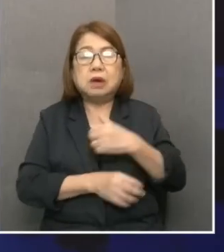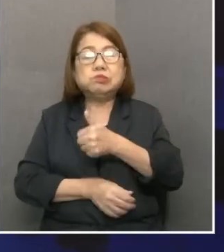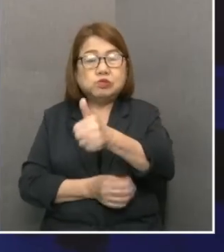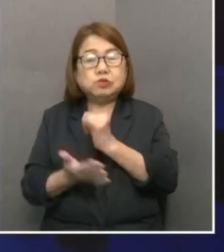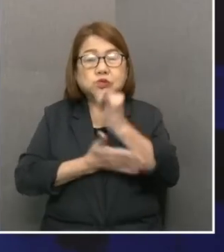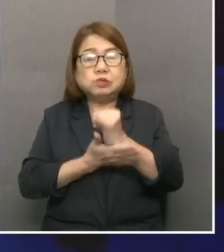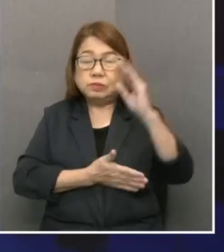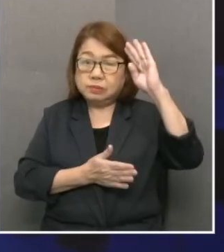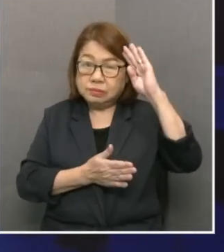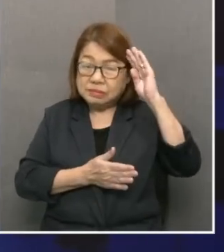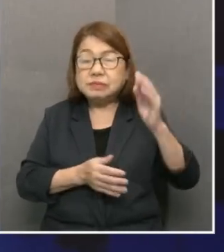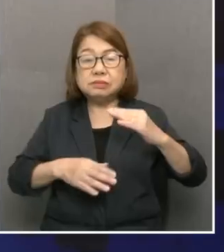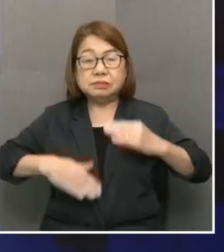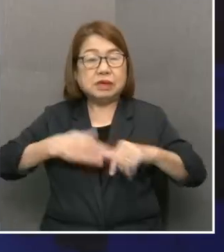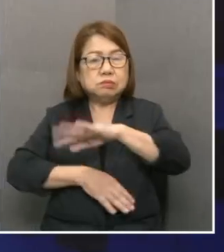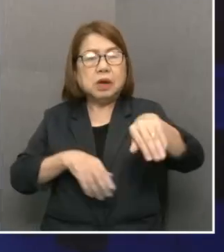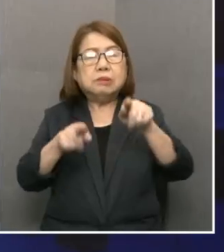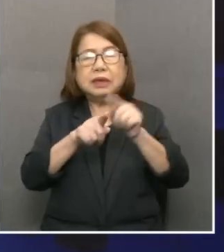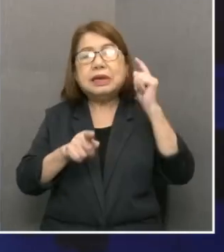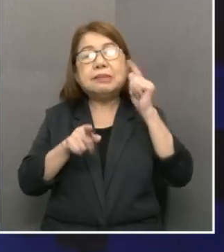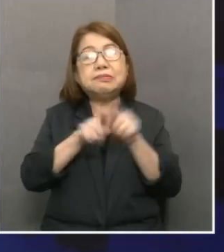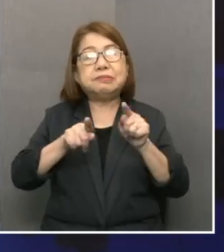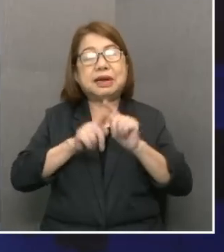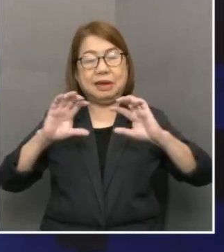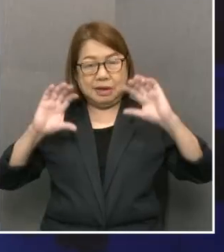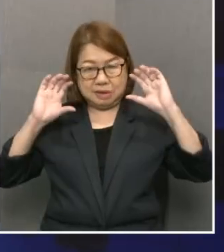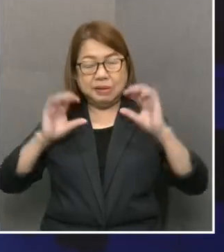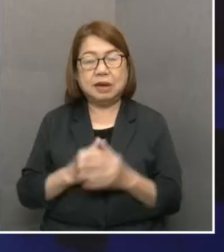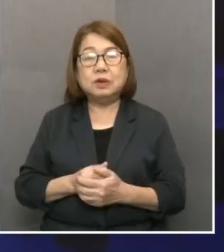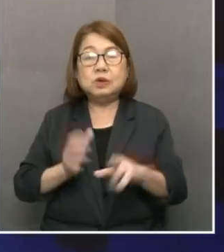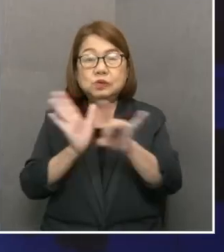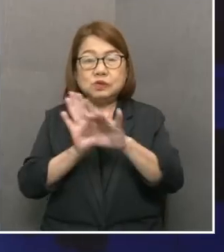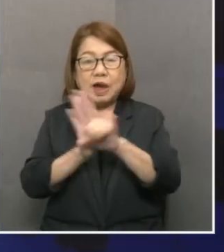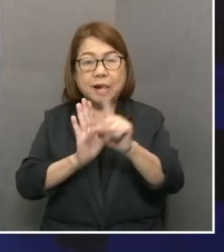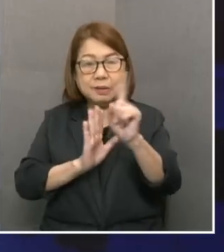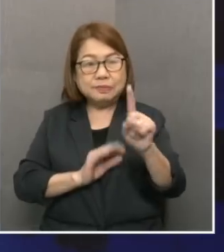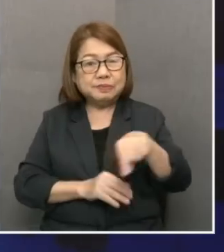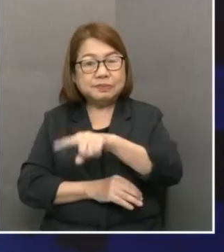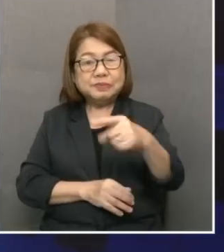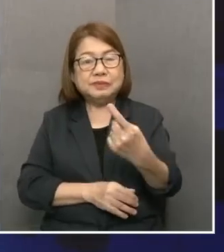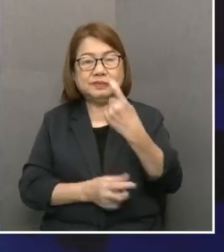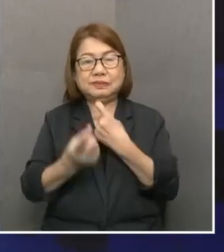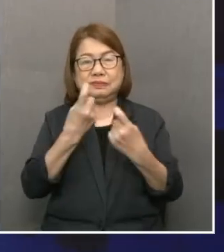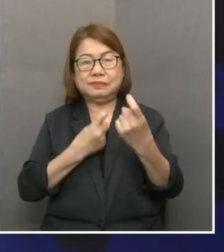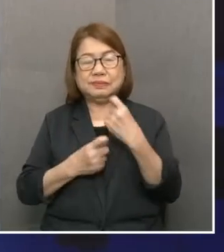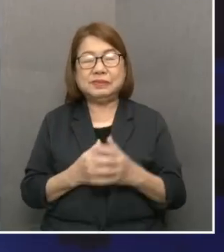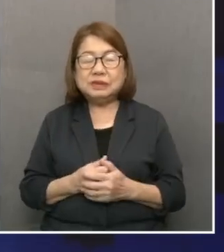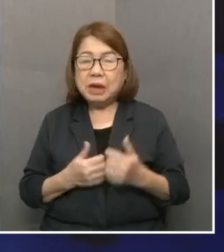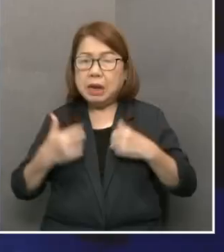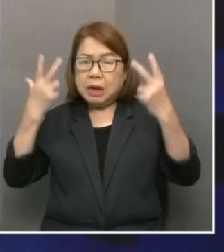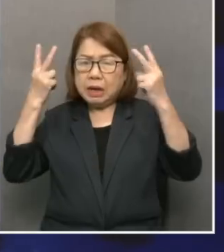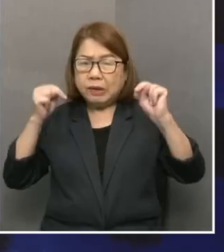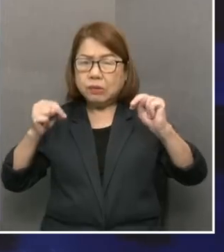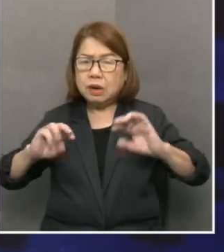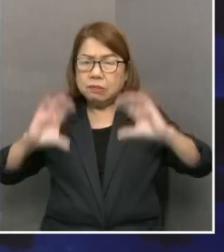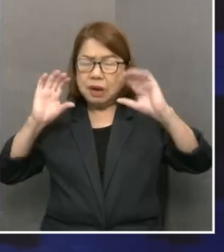ทางไปในทางเดียวกันกับรัฐบาลค่ะอ่ะปิดท้ายคุณผู้ชมคะหลายคนถามลิซ่ามาบอกเอ๊นายกรัฐมนตรีรัฐบาลชุดใหม่